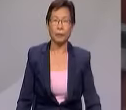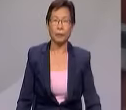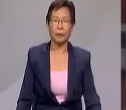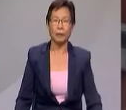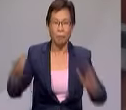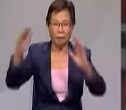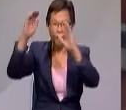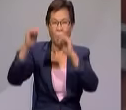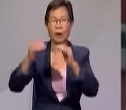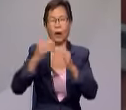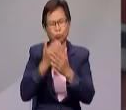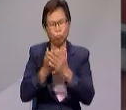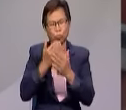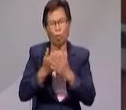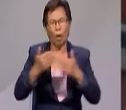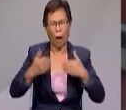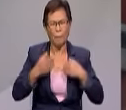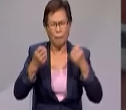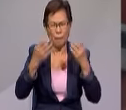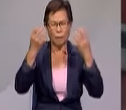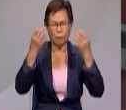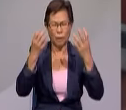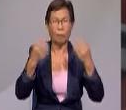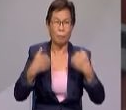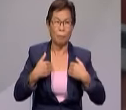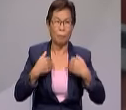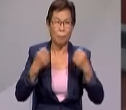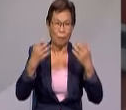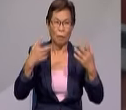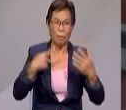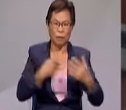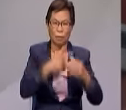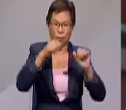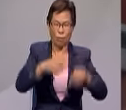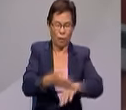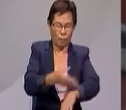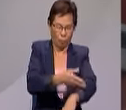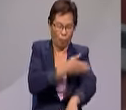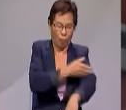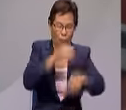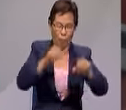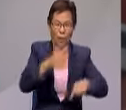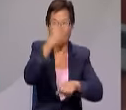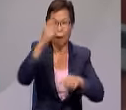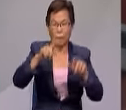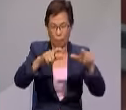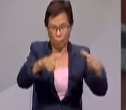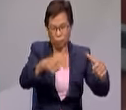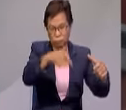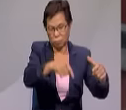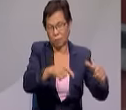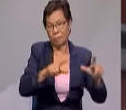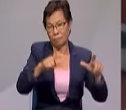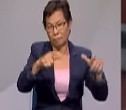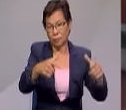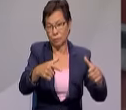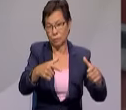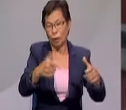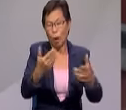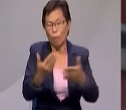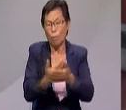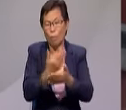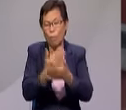Agak baik, walaupun masih terdapat banyak ruang-ruang yang kita boleh perbaiki kerana pasukan ini adalah pasukan yang